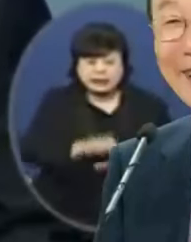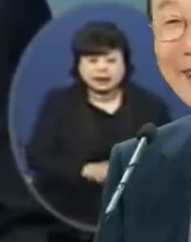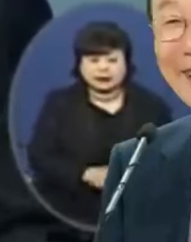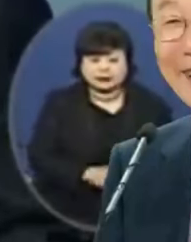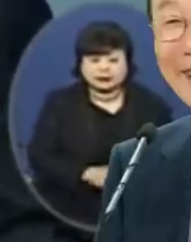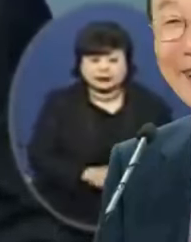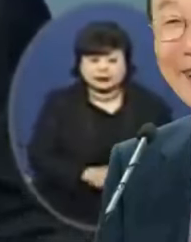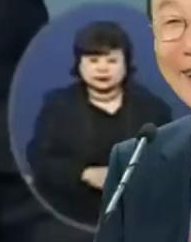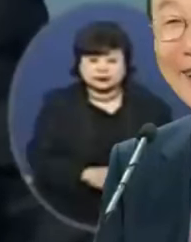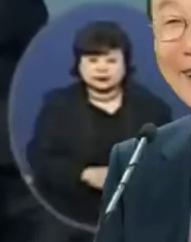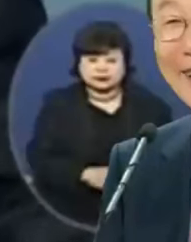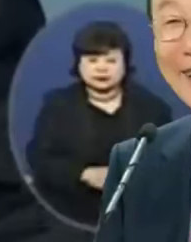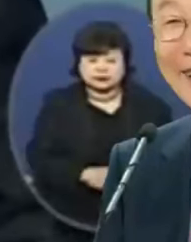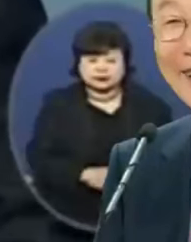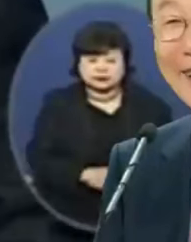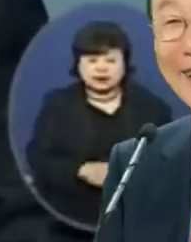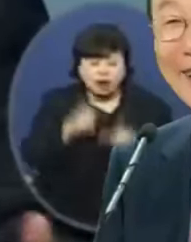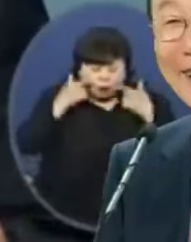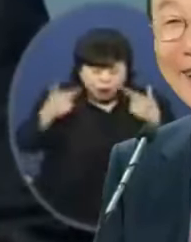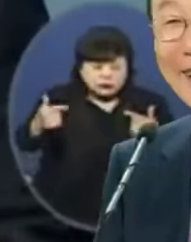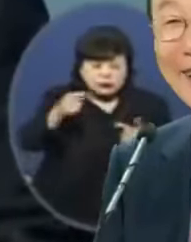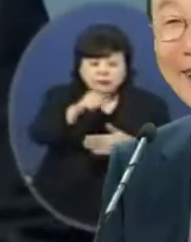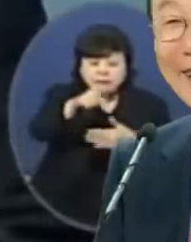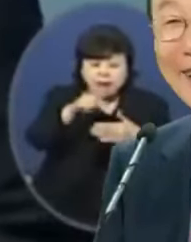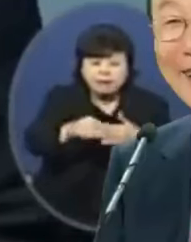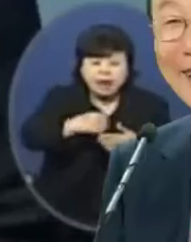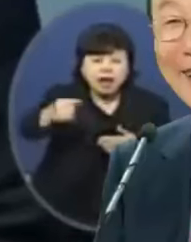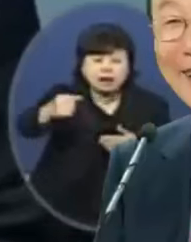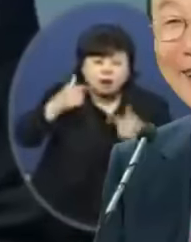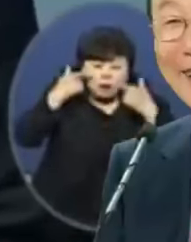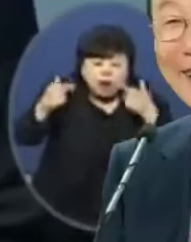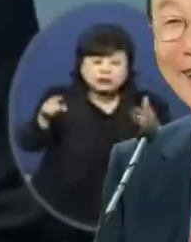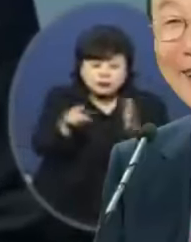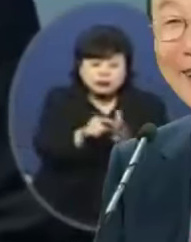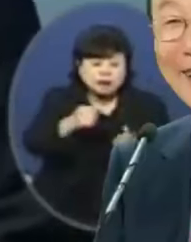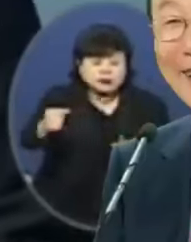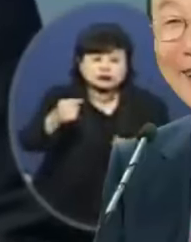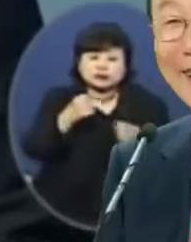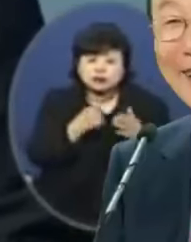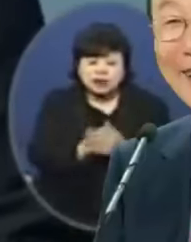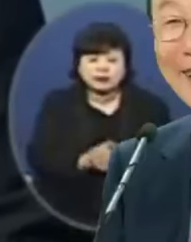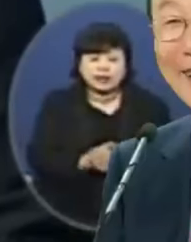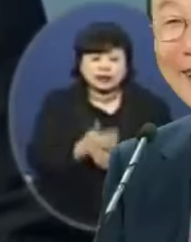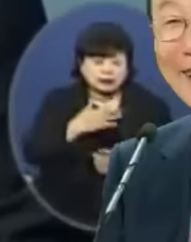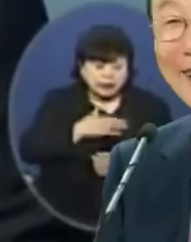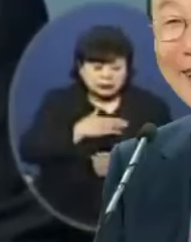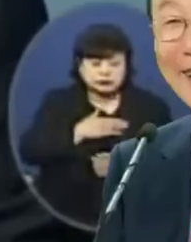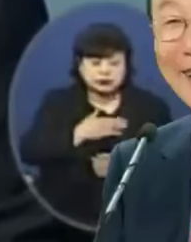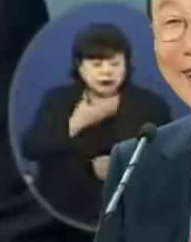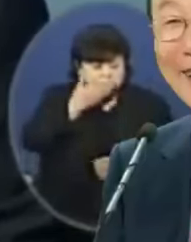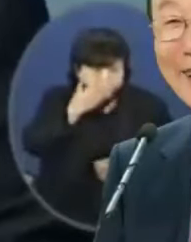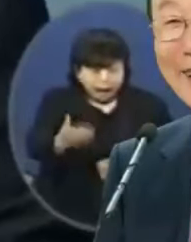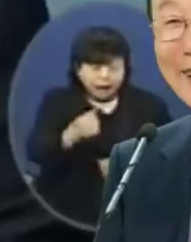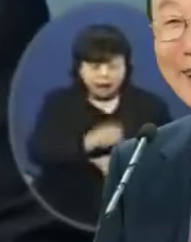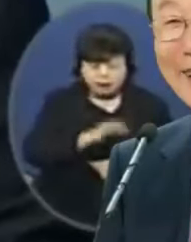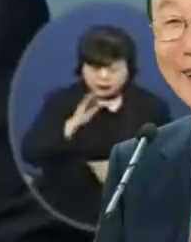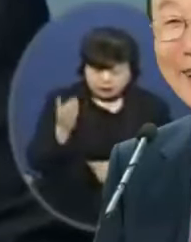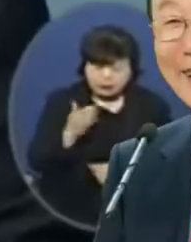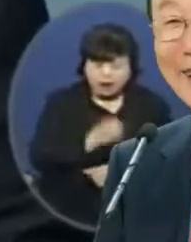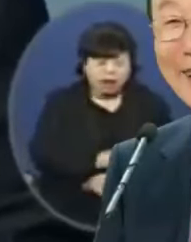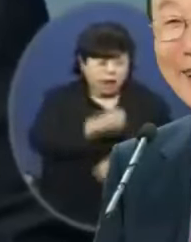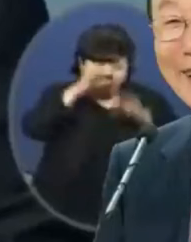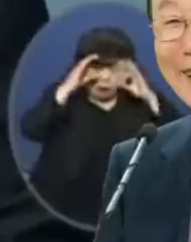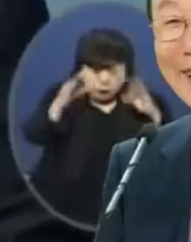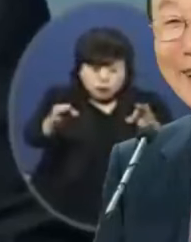것입니다. 이러한 확증을 마음속에 갖고 확실한 신념을 갖고 있기 때문에 나는 할 수 있다, 하면 된다,